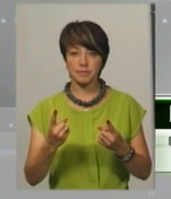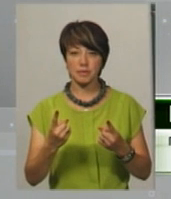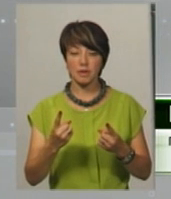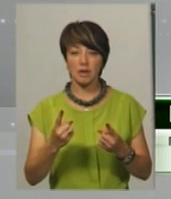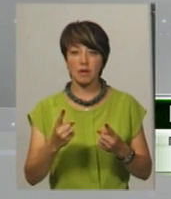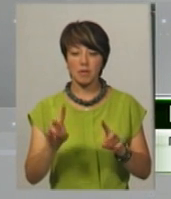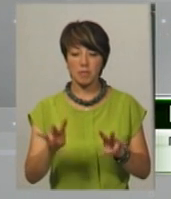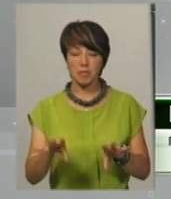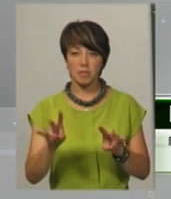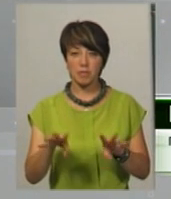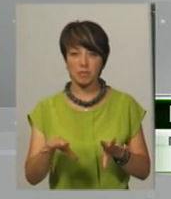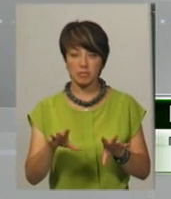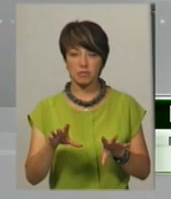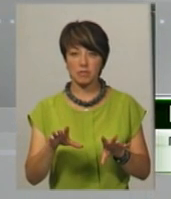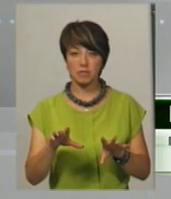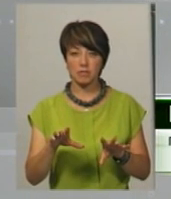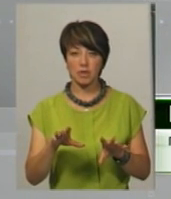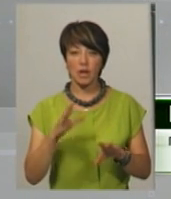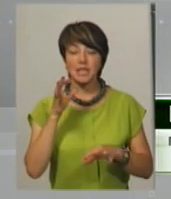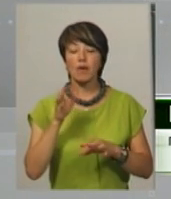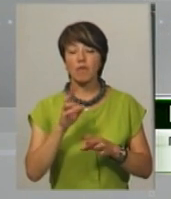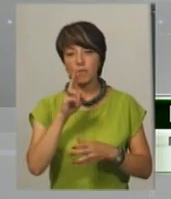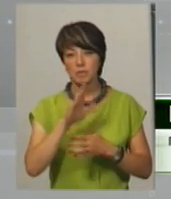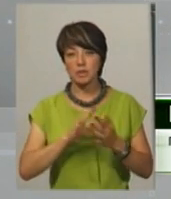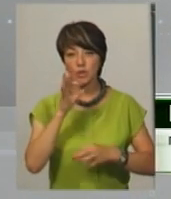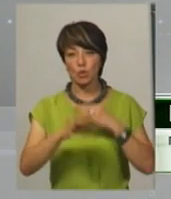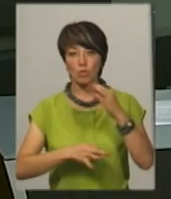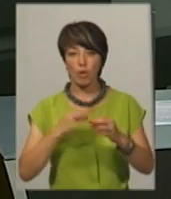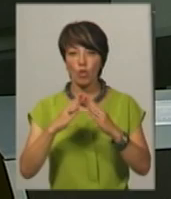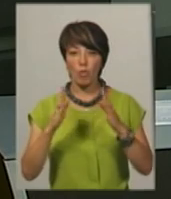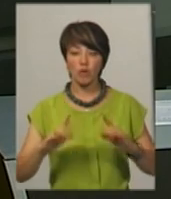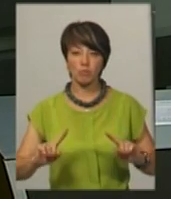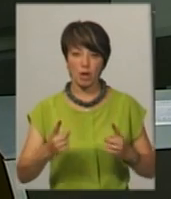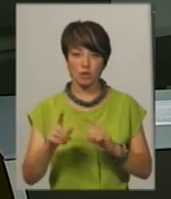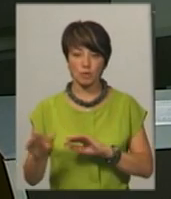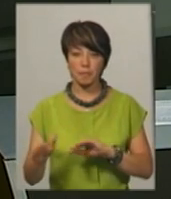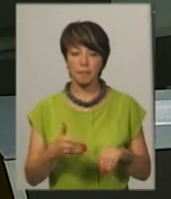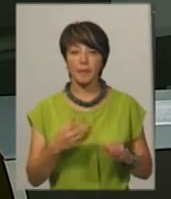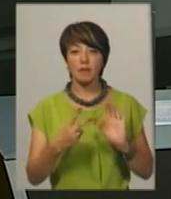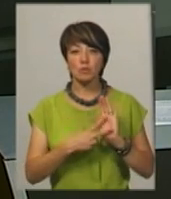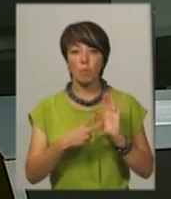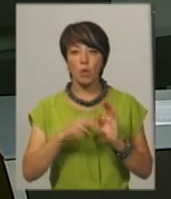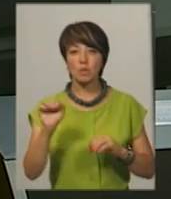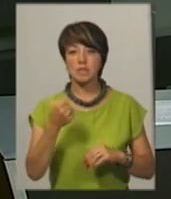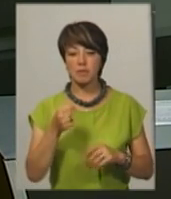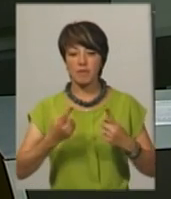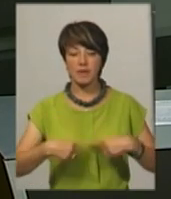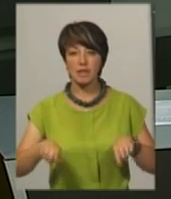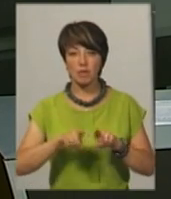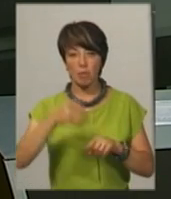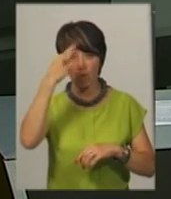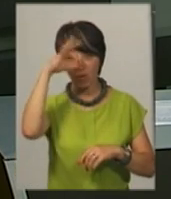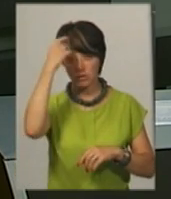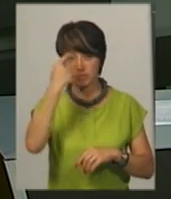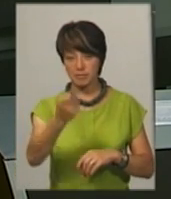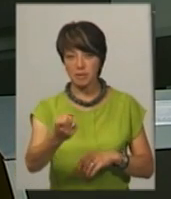Віднині вона перебуватиме під цілодобовим домашнім арештом. Нагадаю, 7 серпня до відділення поліції